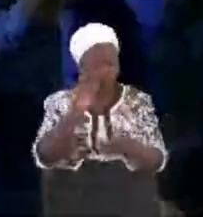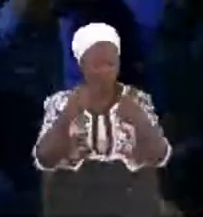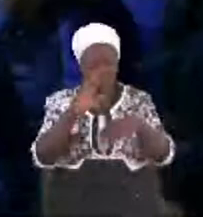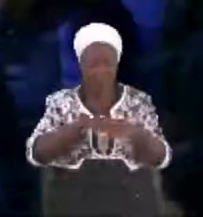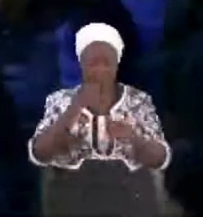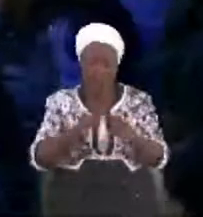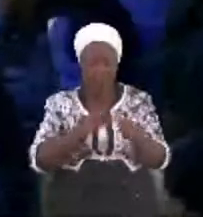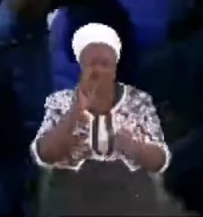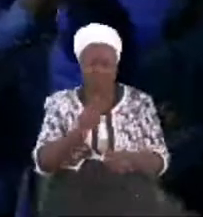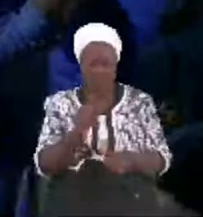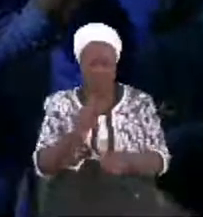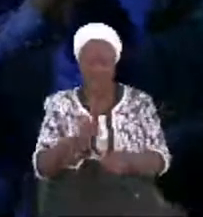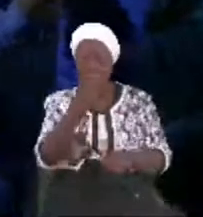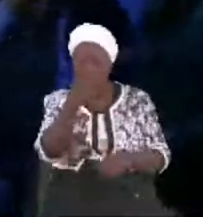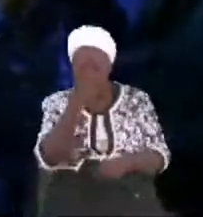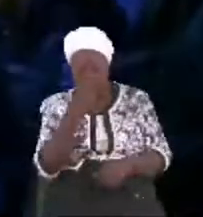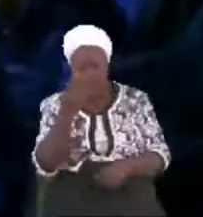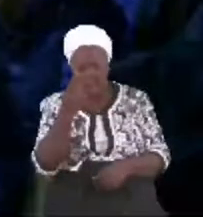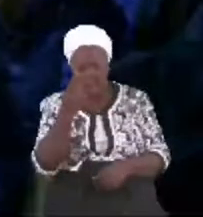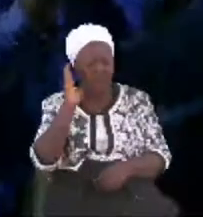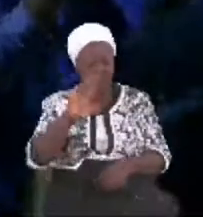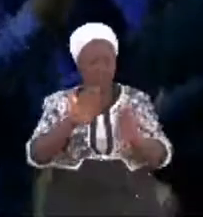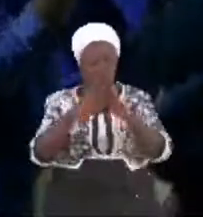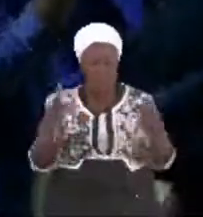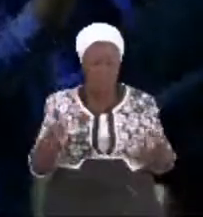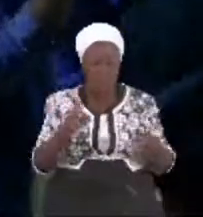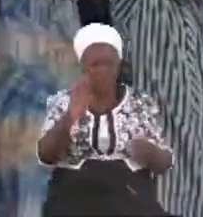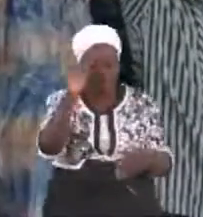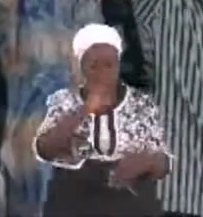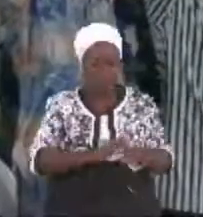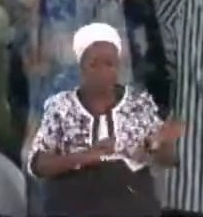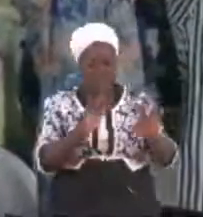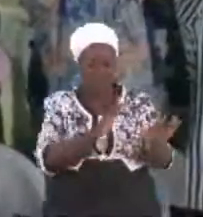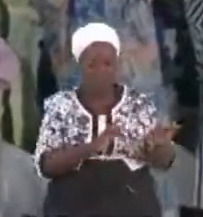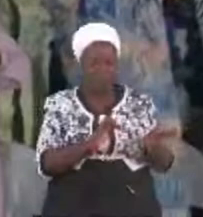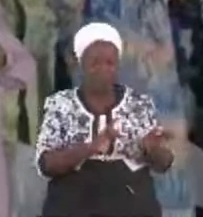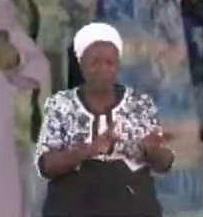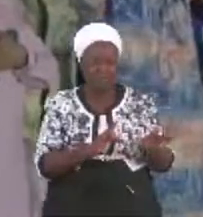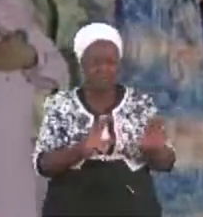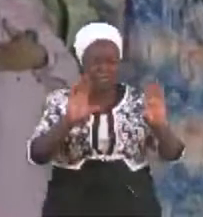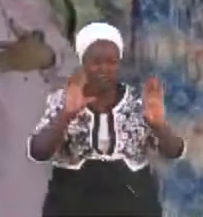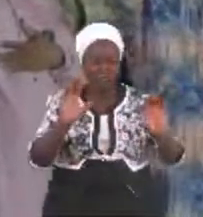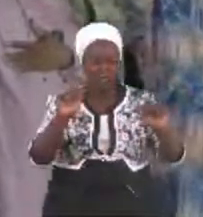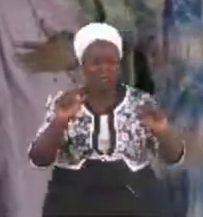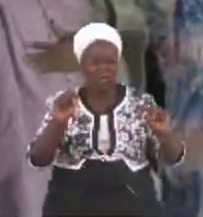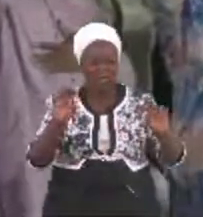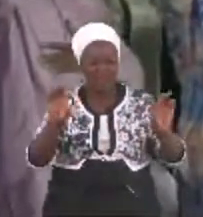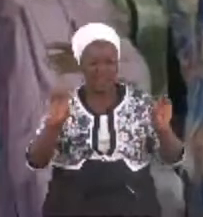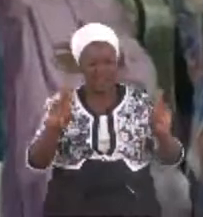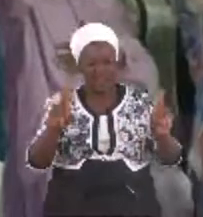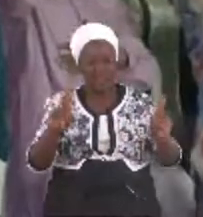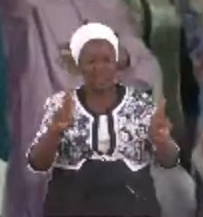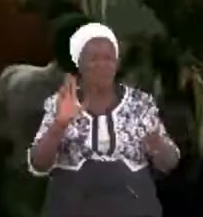chacun. Les yeux aveugles vont s'ouvrir par ta miséricorde. Le cancer sera guéri par